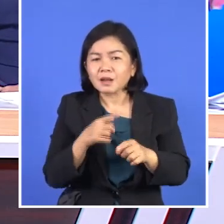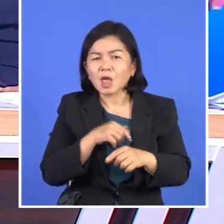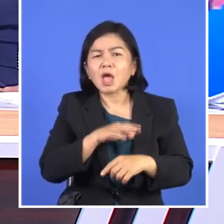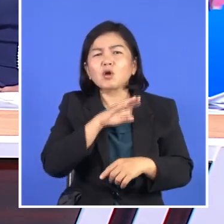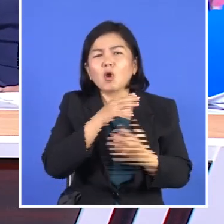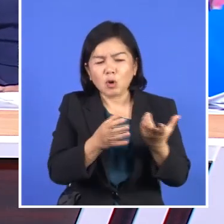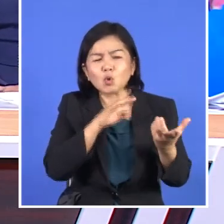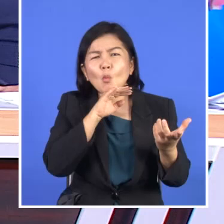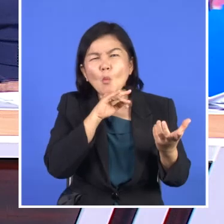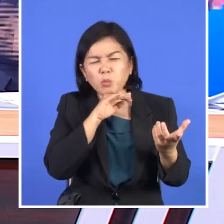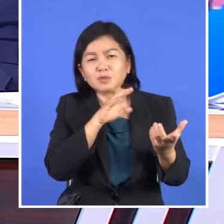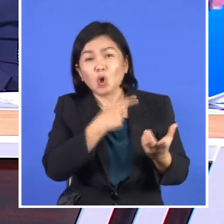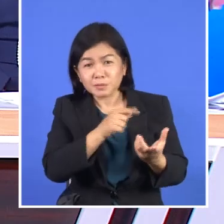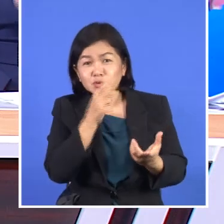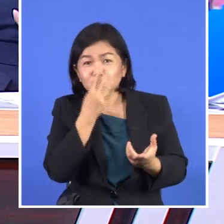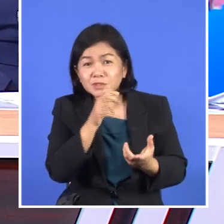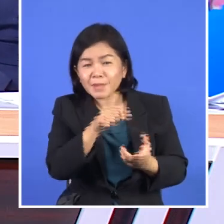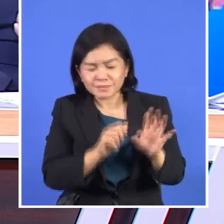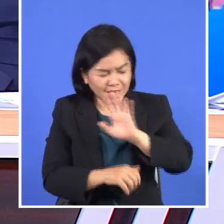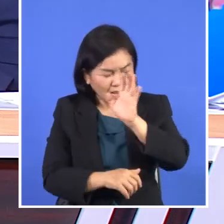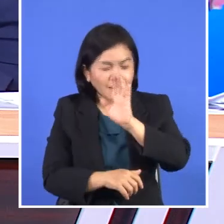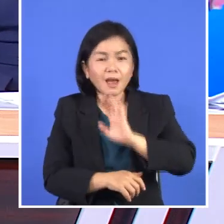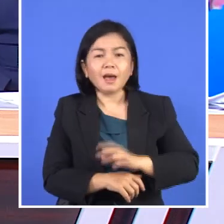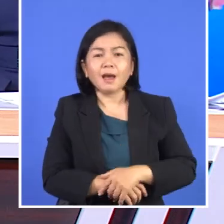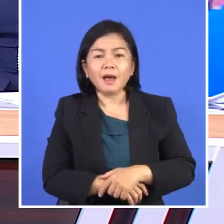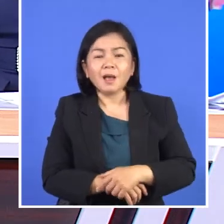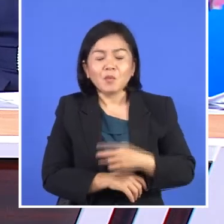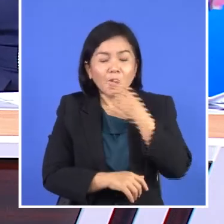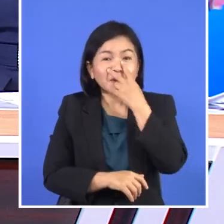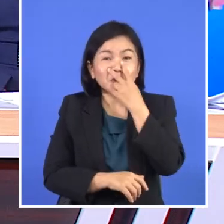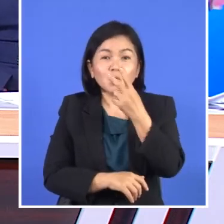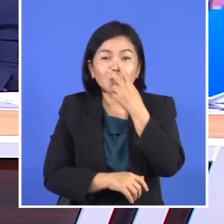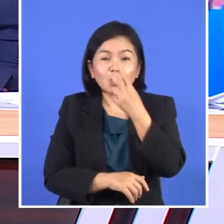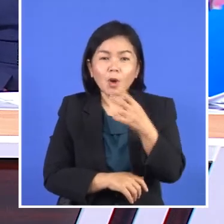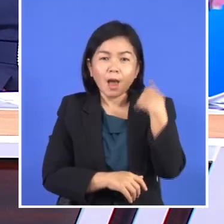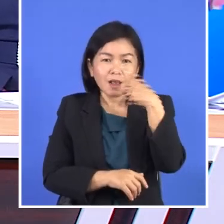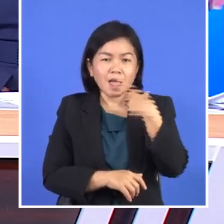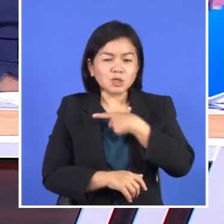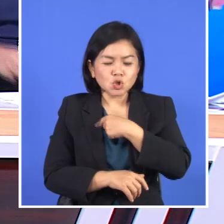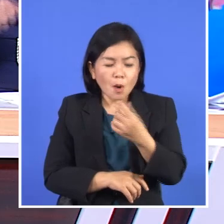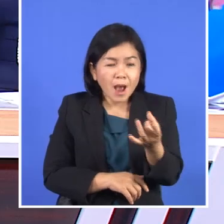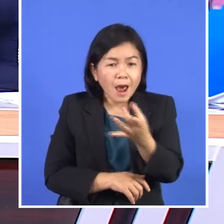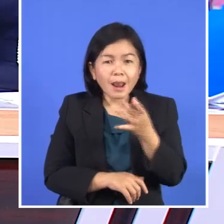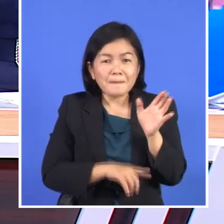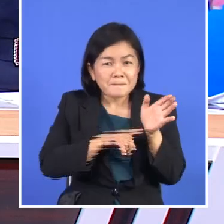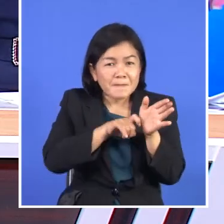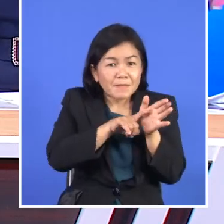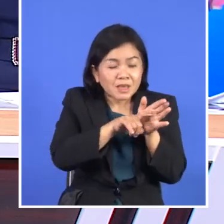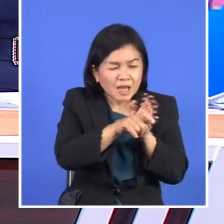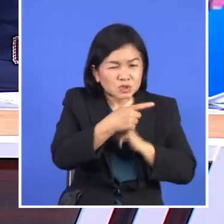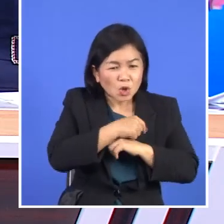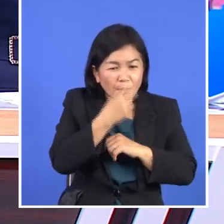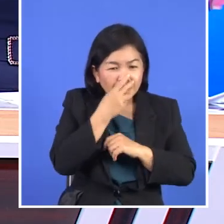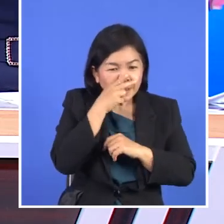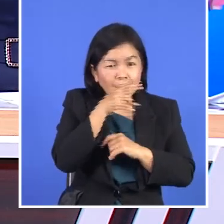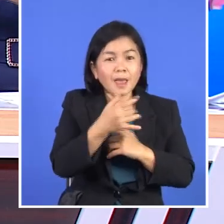เราจะบอกแบบนี้นะคะไม่ใช่นะคุณผู้ชมนะอ้าวเดี๋ยวมาดูถ้าเกิดว่าใครชอบเรื่องอะไรแบบนี้รู้สึกแหมมันสะใจจังเลยได้เอาอะ